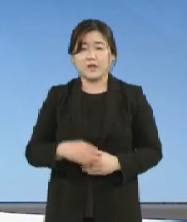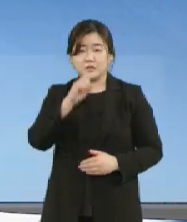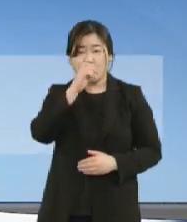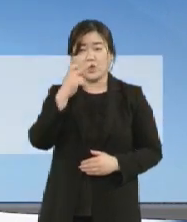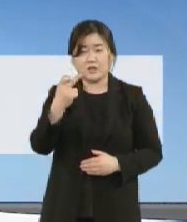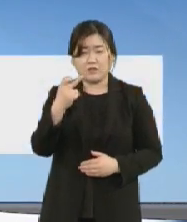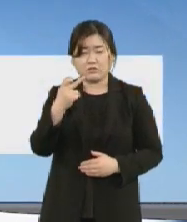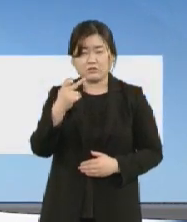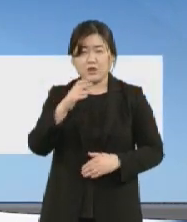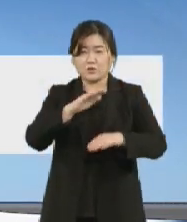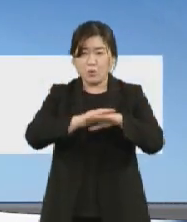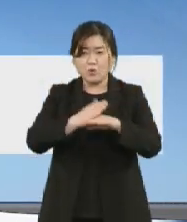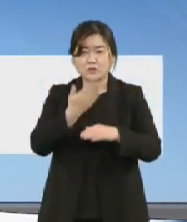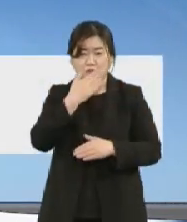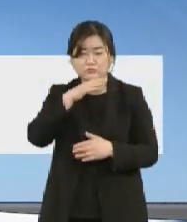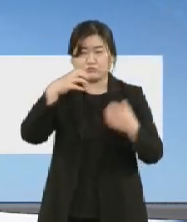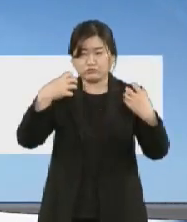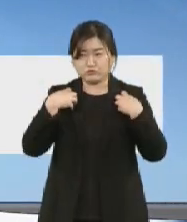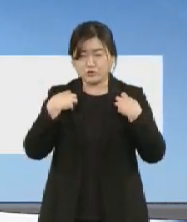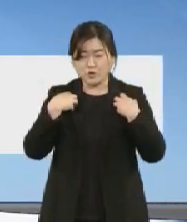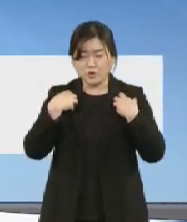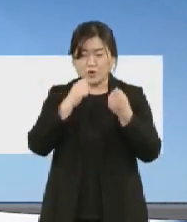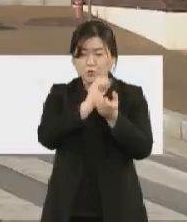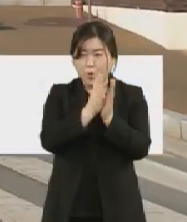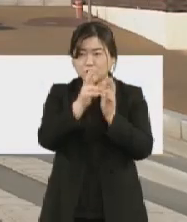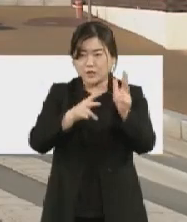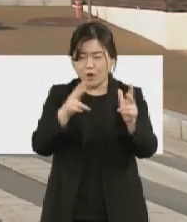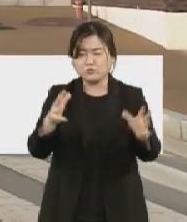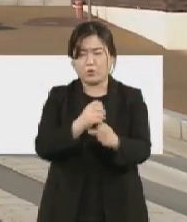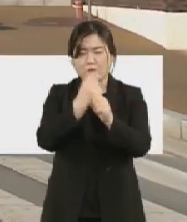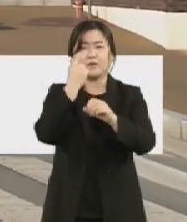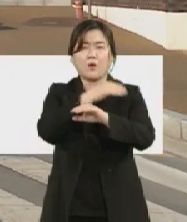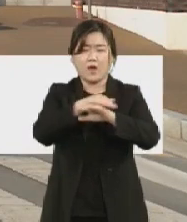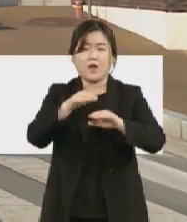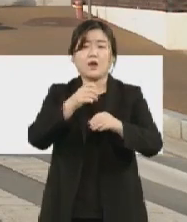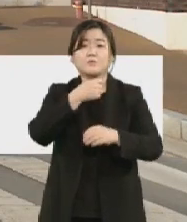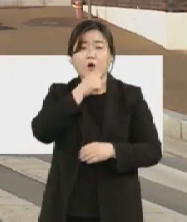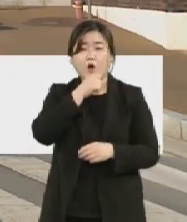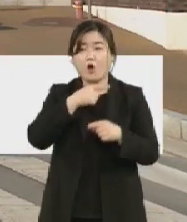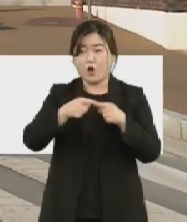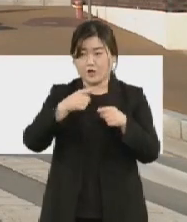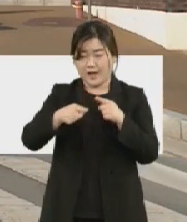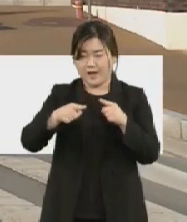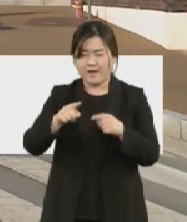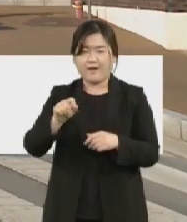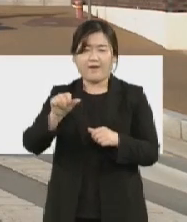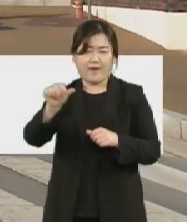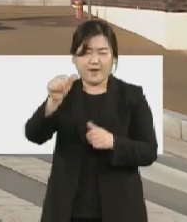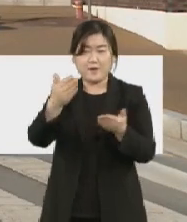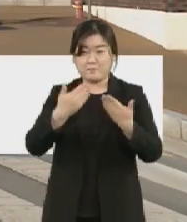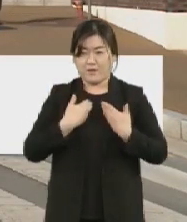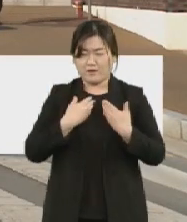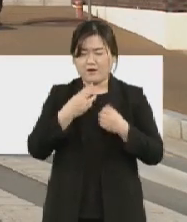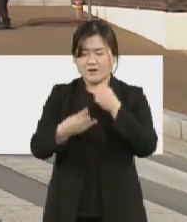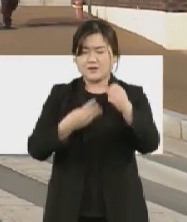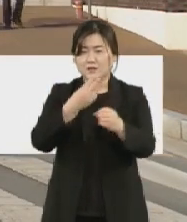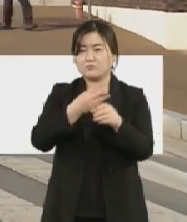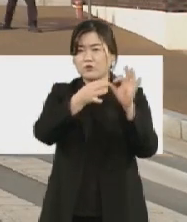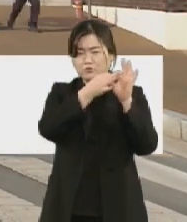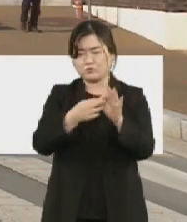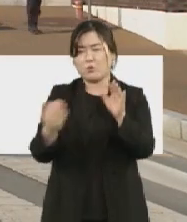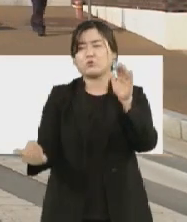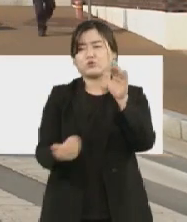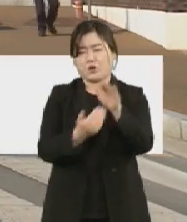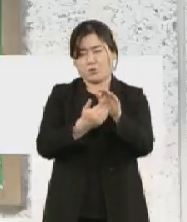서산시 가 농식품부 주관 원의 산업 종합계획 이행 실적 평가에서 a 등급을 받아 3년 연속